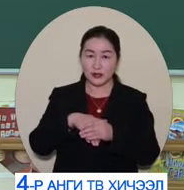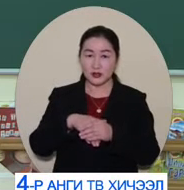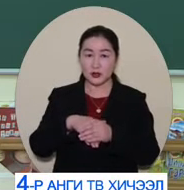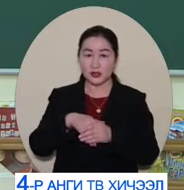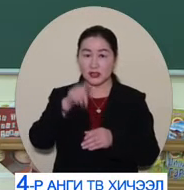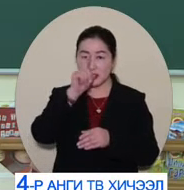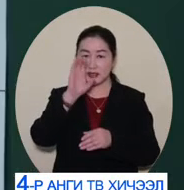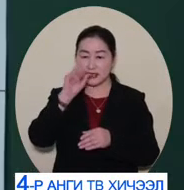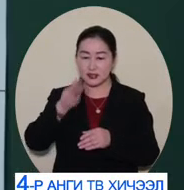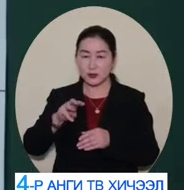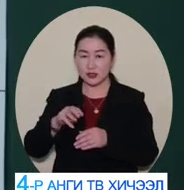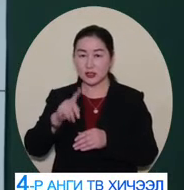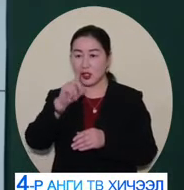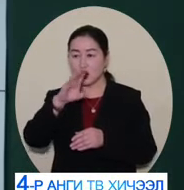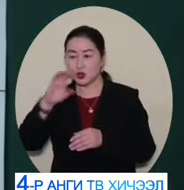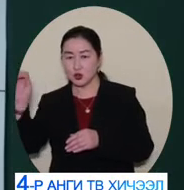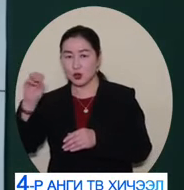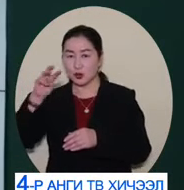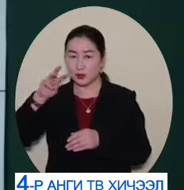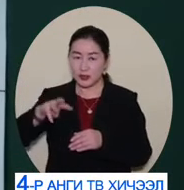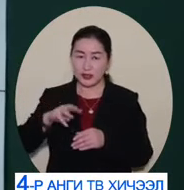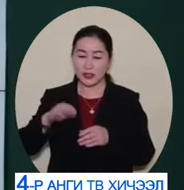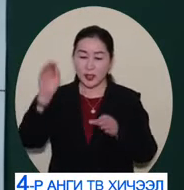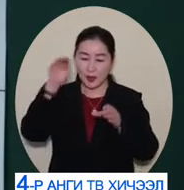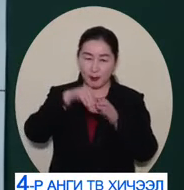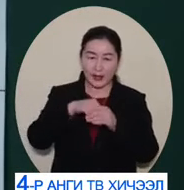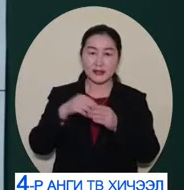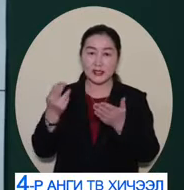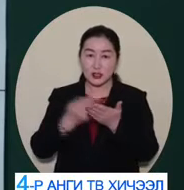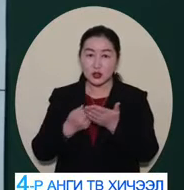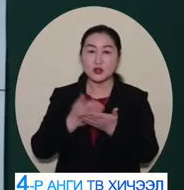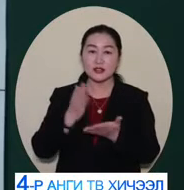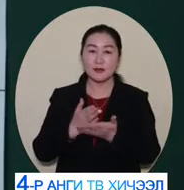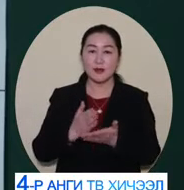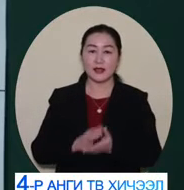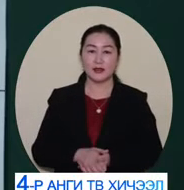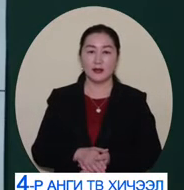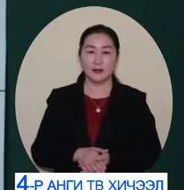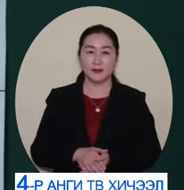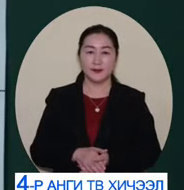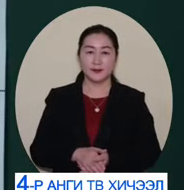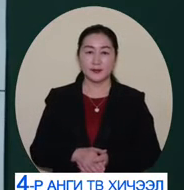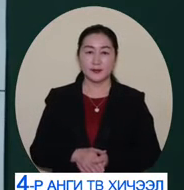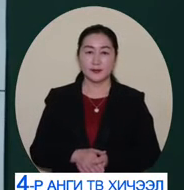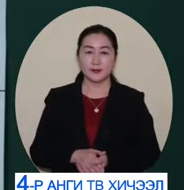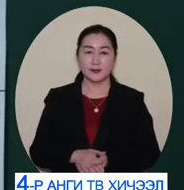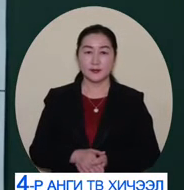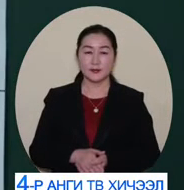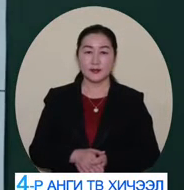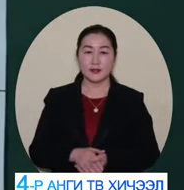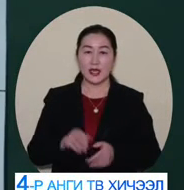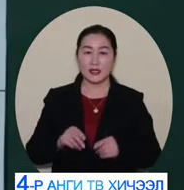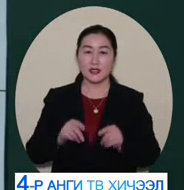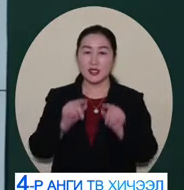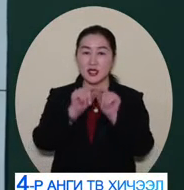зурсан байна шүү дээ. Эхний хүүхэд. За, хоёр дахь хүүхэд. Ширээнийх нь найз 300 метрийг 5